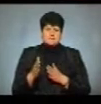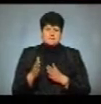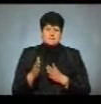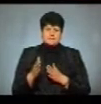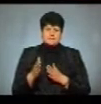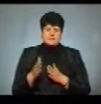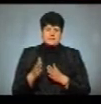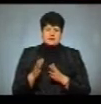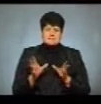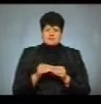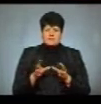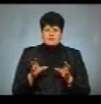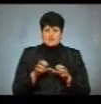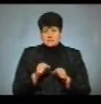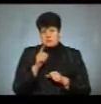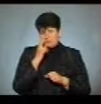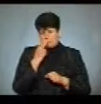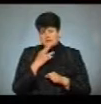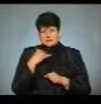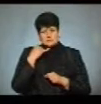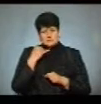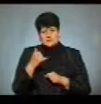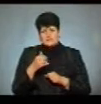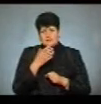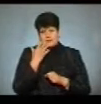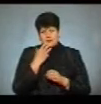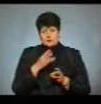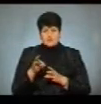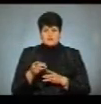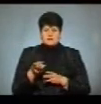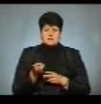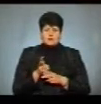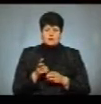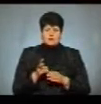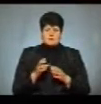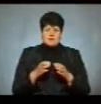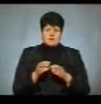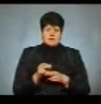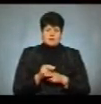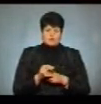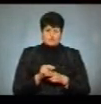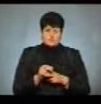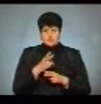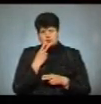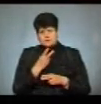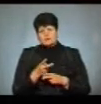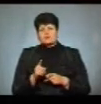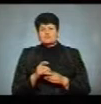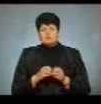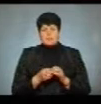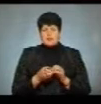Тернопільміськтеплокомуненерго, співвласники привикли, телефонували на тепломережі, там приїжджала бригада, ремонтувала, чи дивилася, в чому